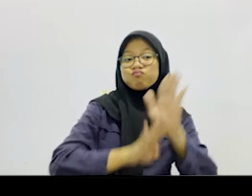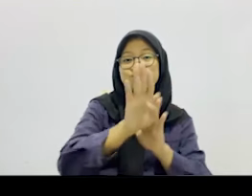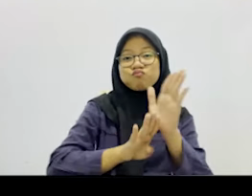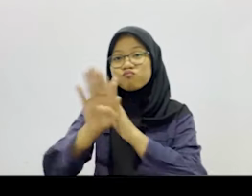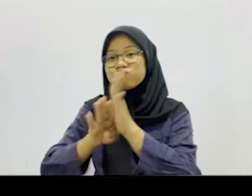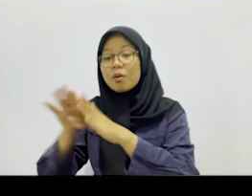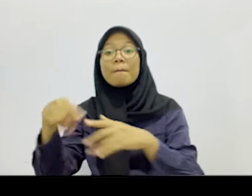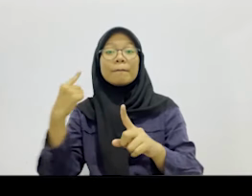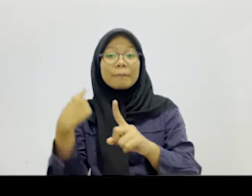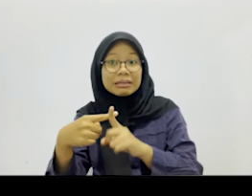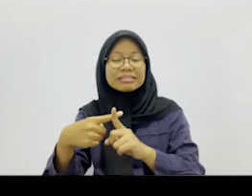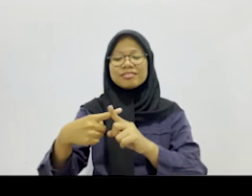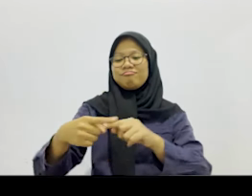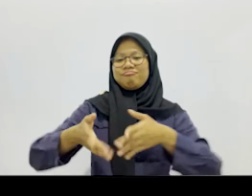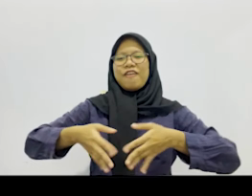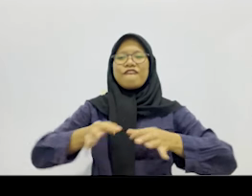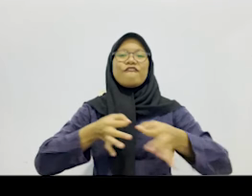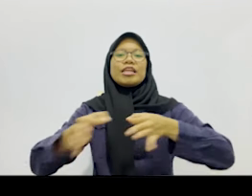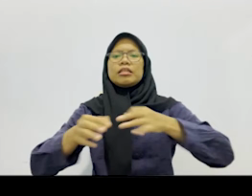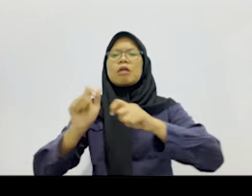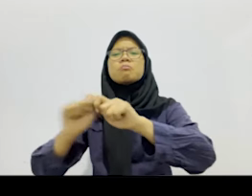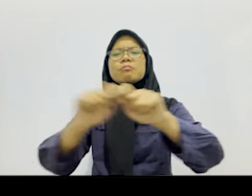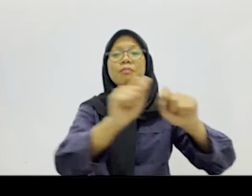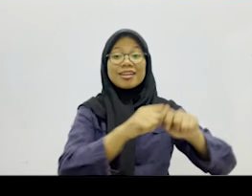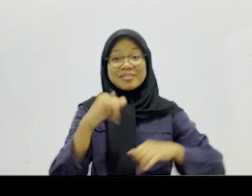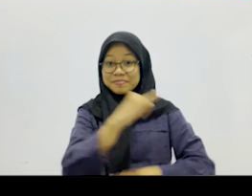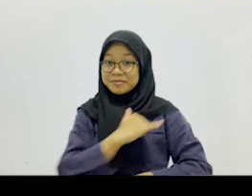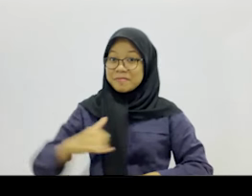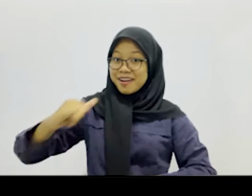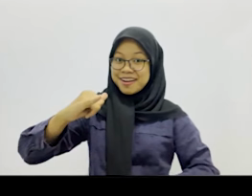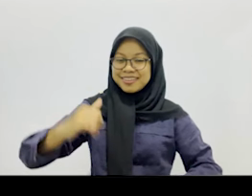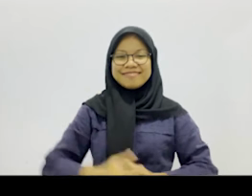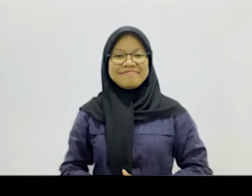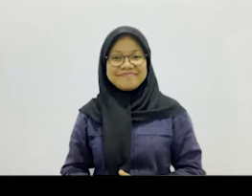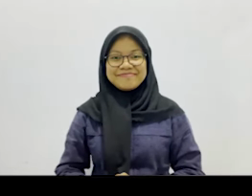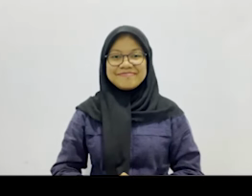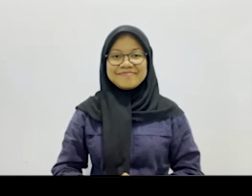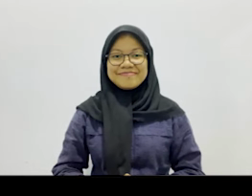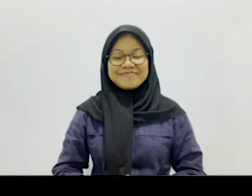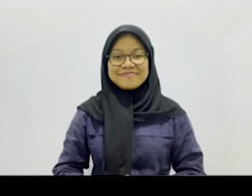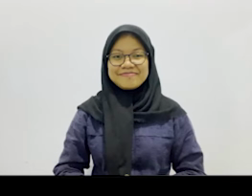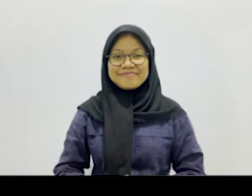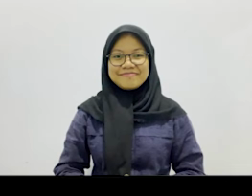untuk memajukan pemenuhan hak asasi manusia dan memfasilitasi perbaikan.